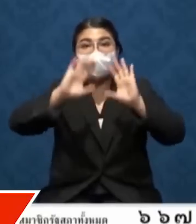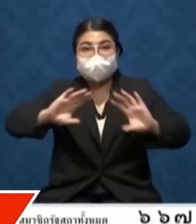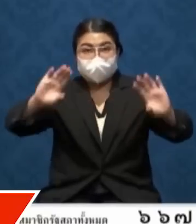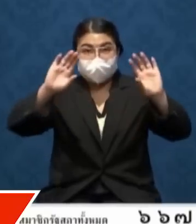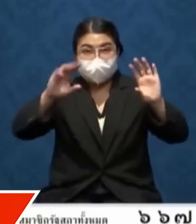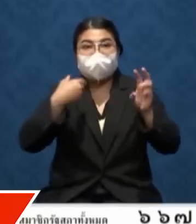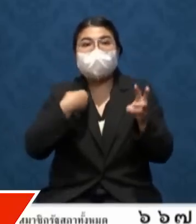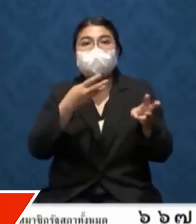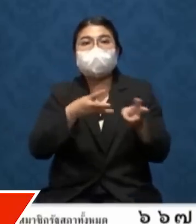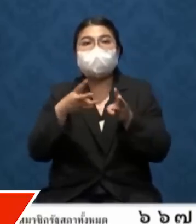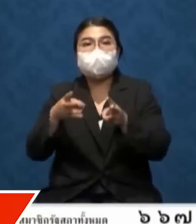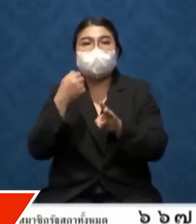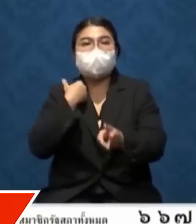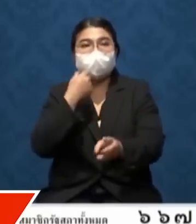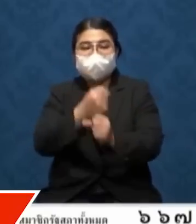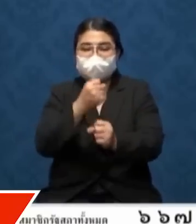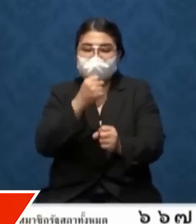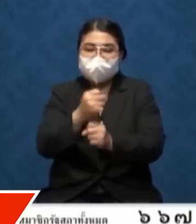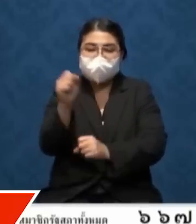ก